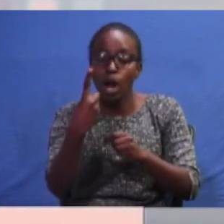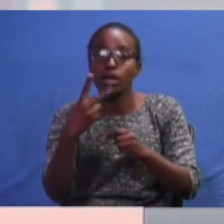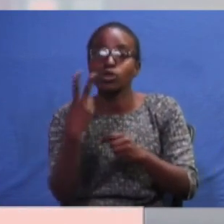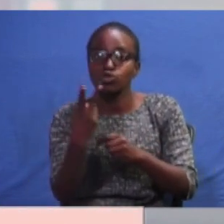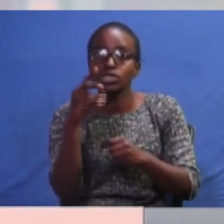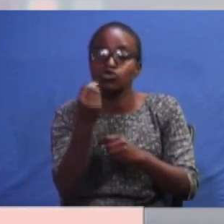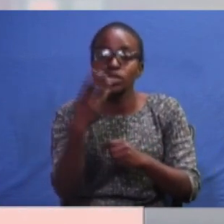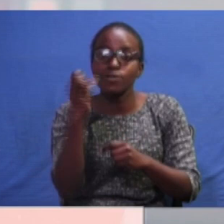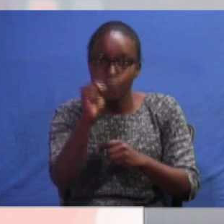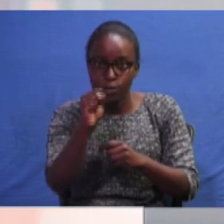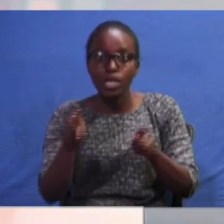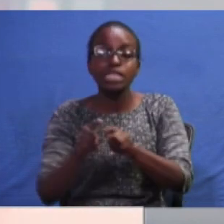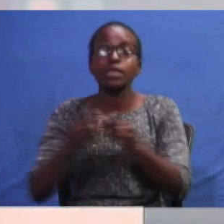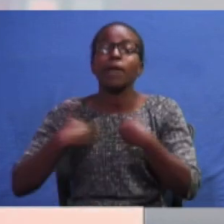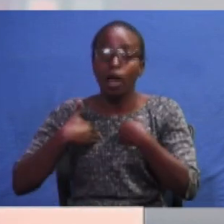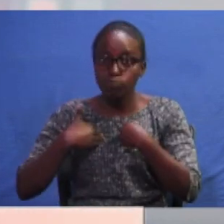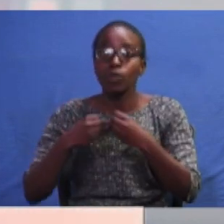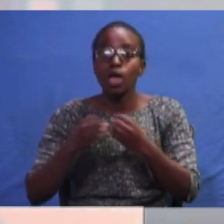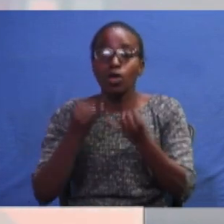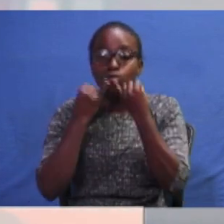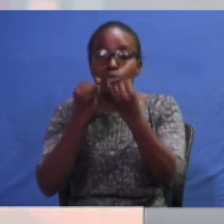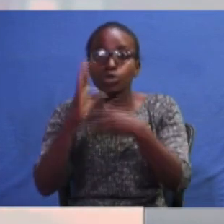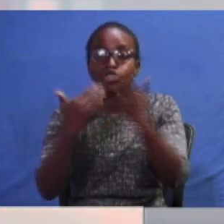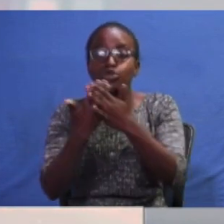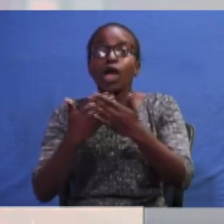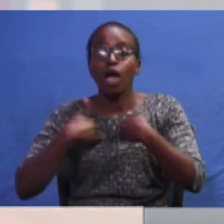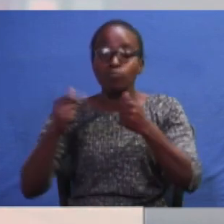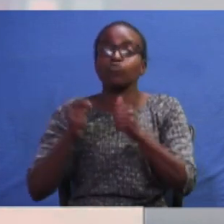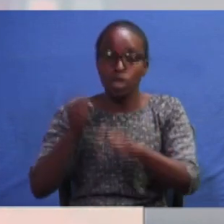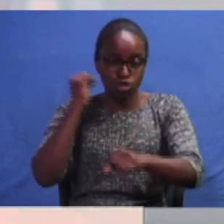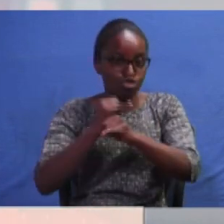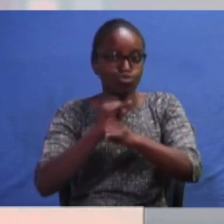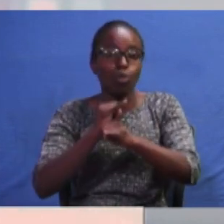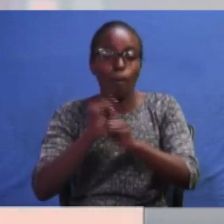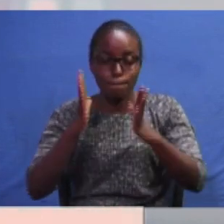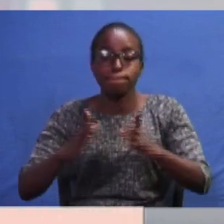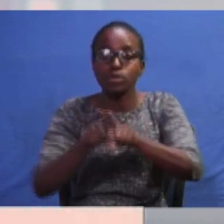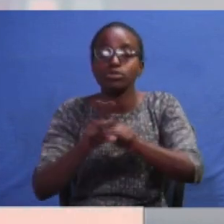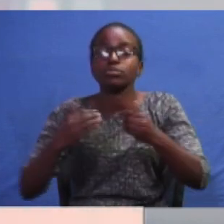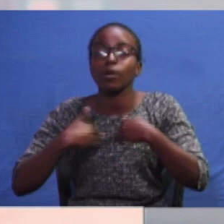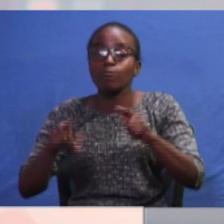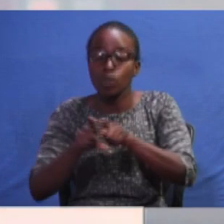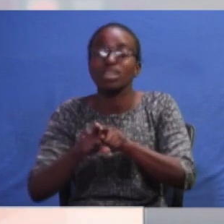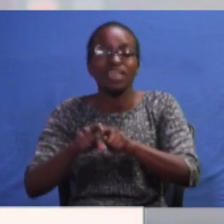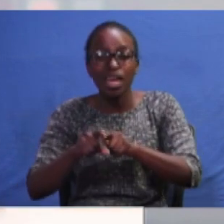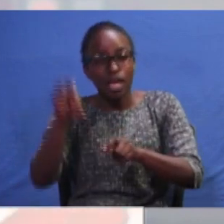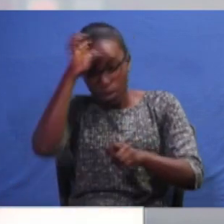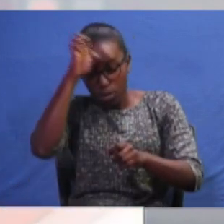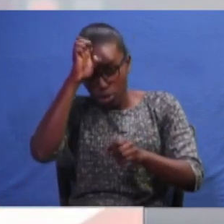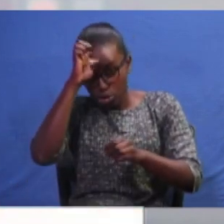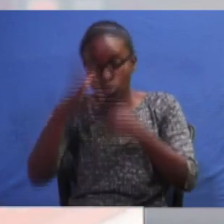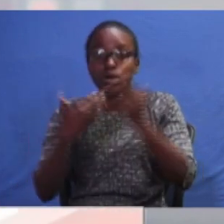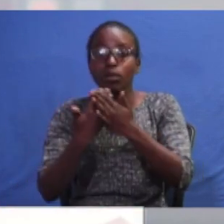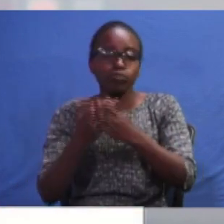2021-2025. Na kama anavyoarifu Collins Wekesa, wafanyikazi hao wamesema hakuna masomo yatatekelezwa hadi matakwa yao